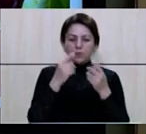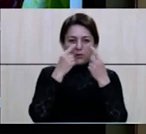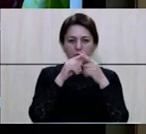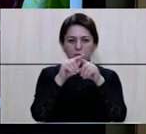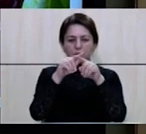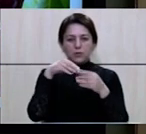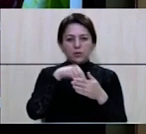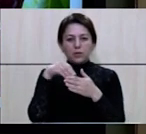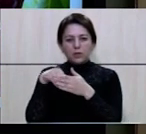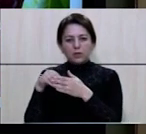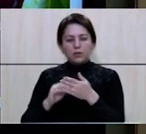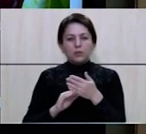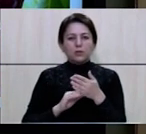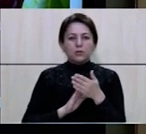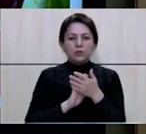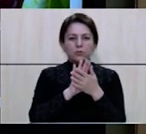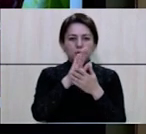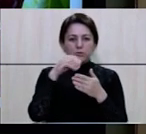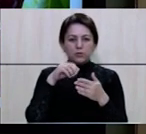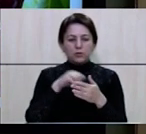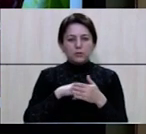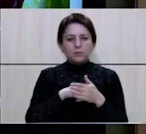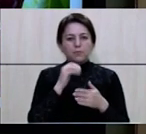ekinlarning yetishtirilishiga sabab bo'ladi.